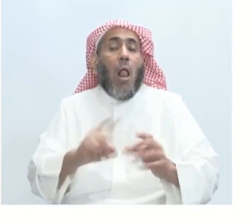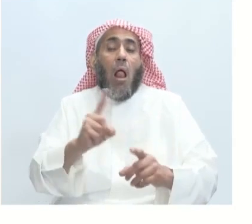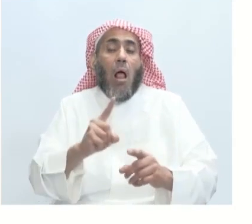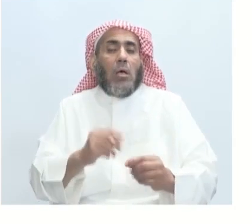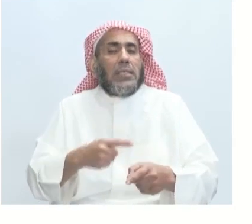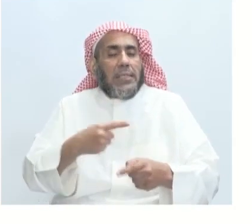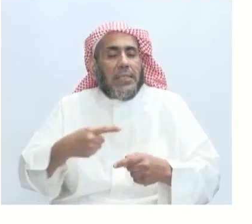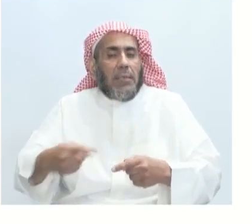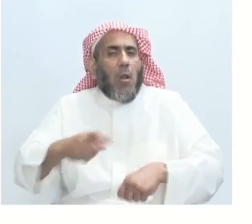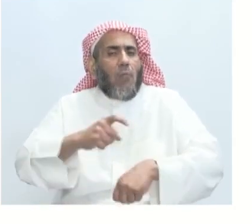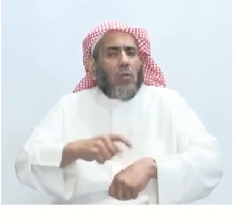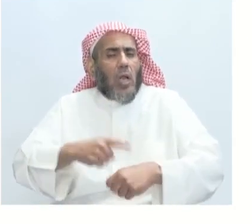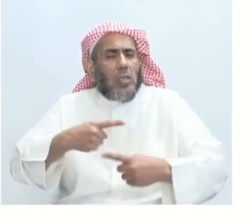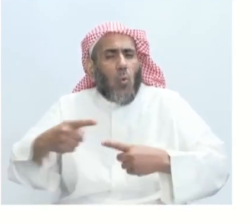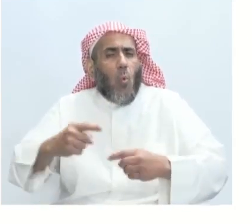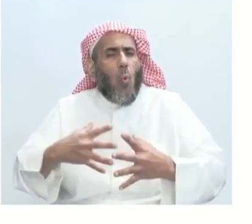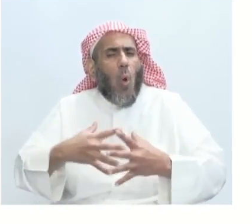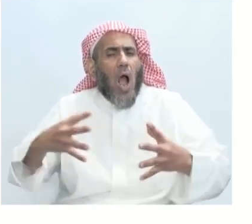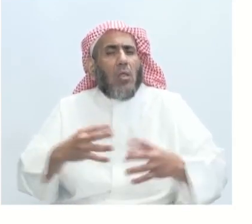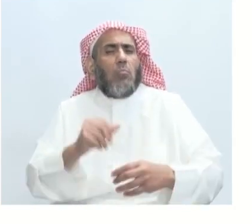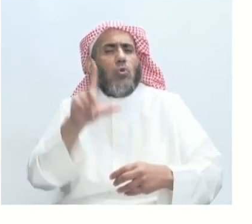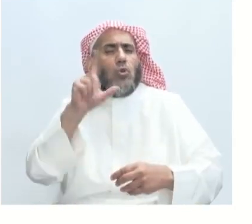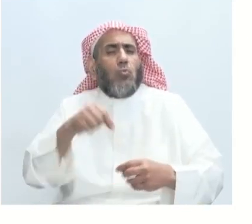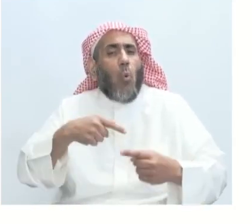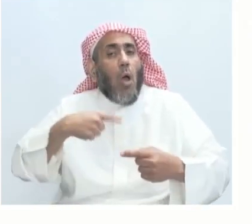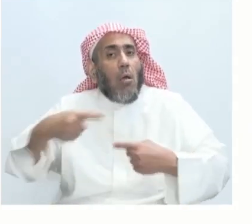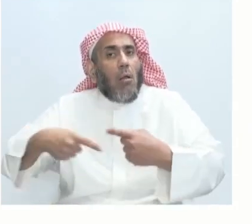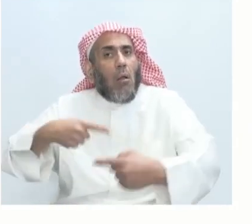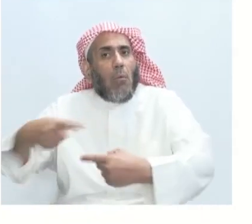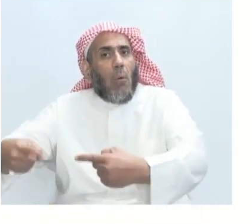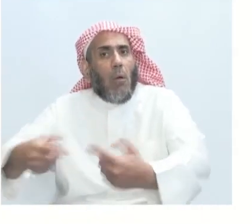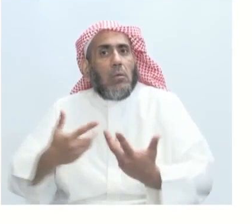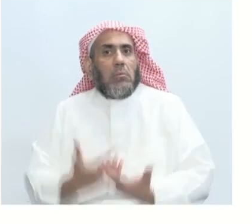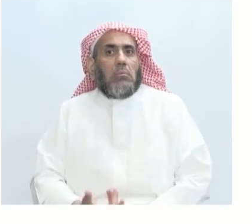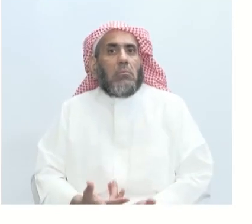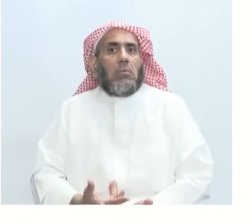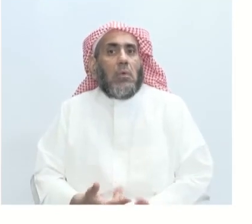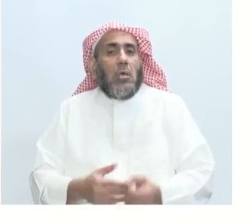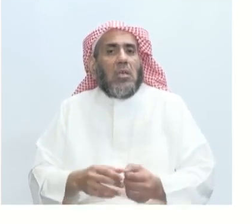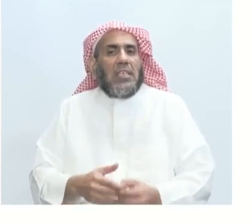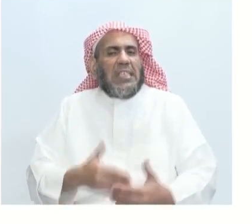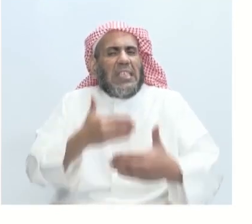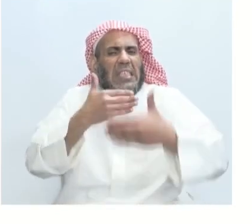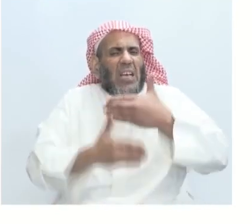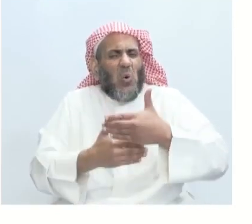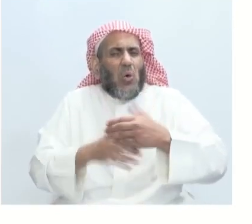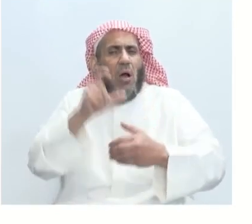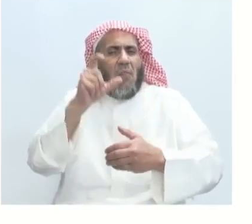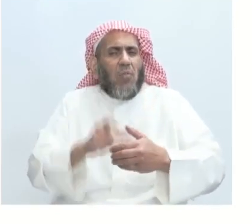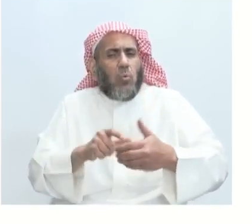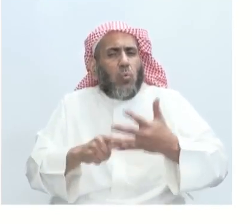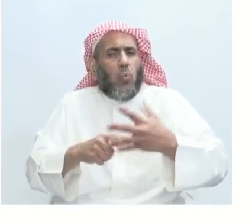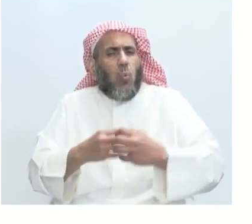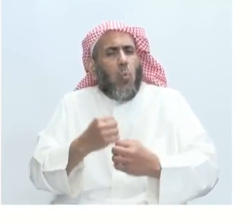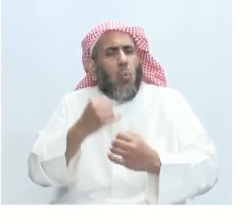تستمر لفترات طويله اكثر من اسبوعين متواصله يعوق الفرد بدرجه